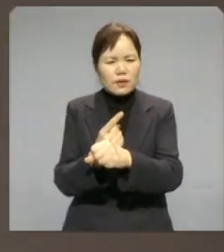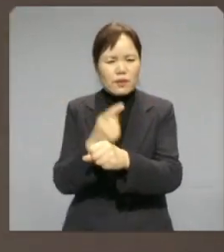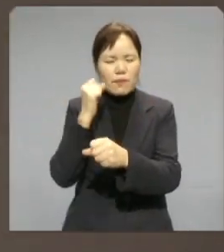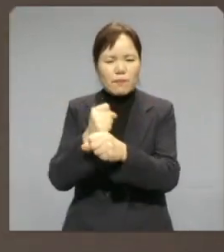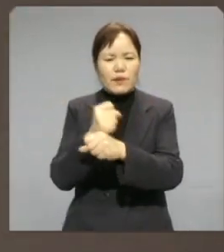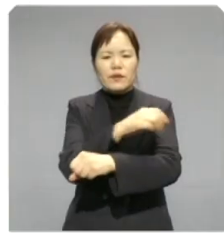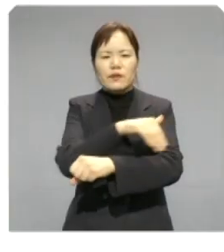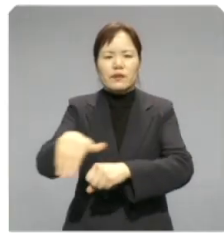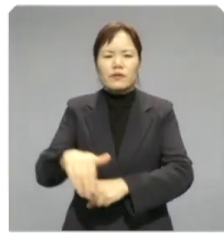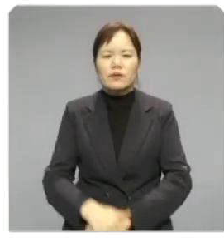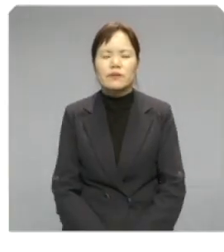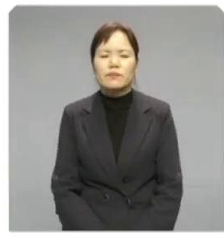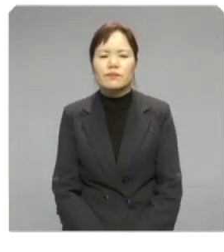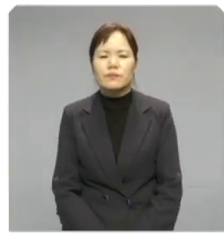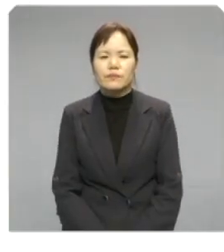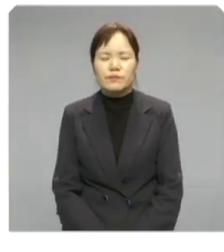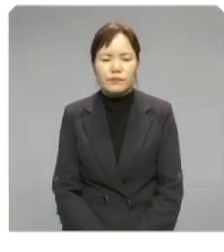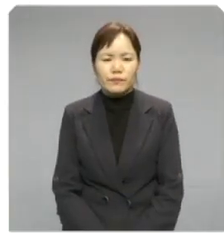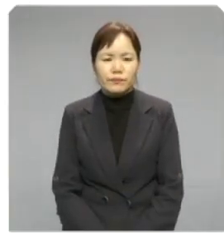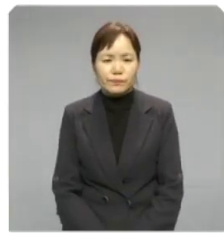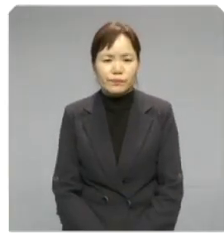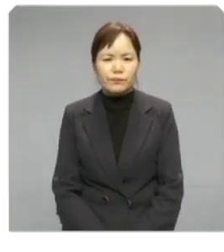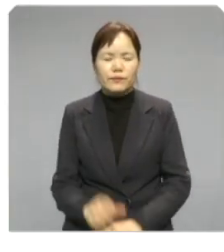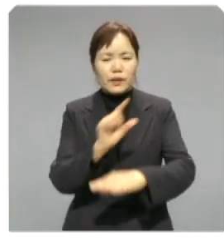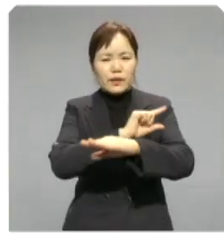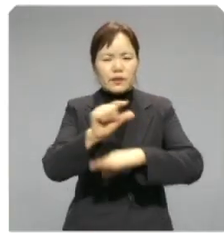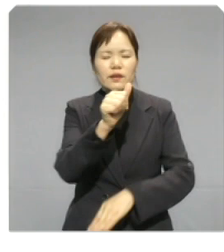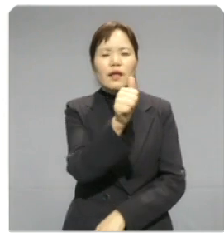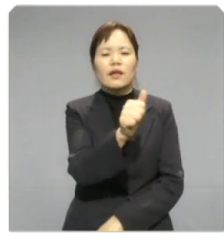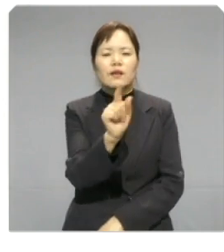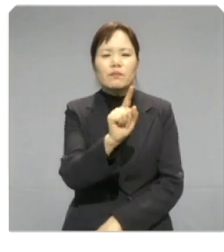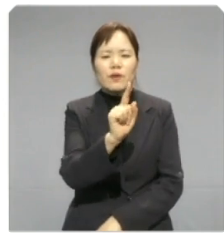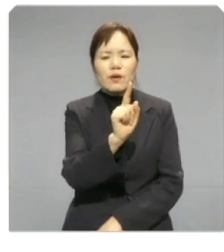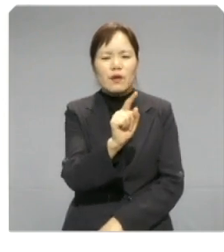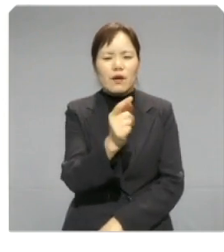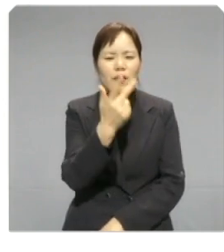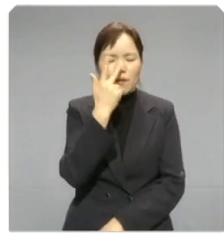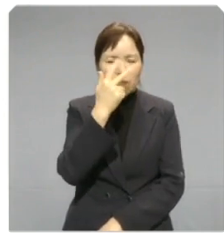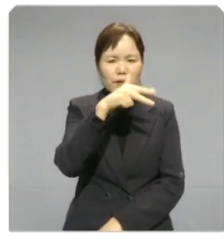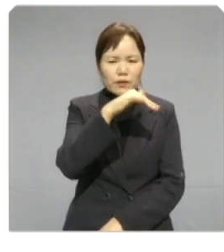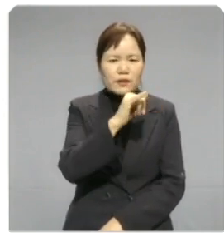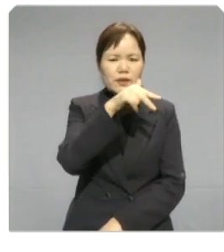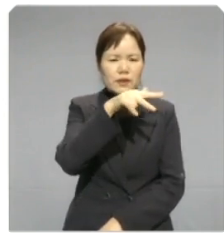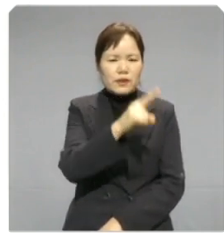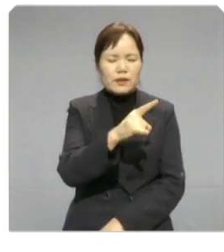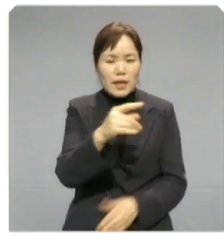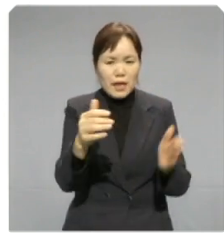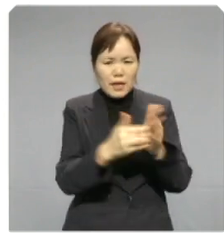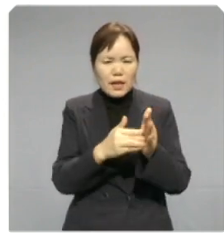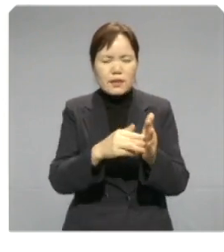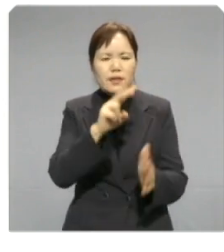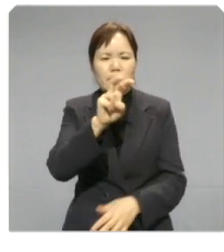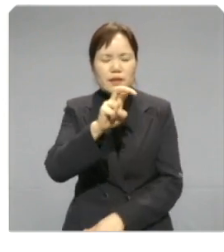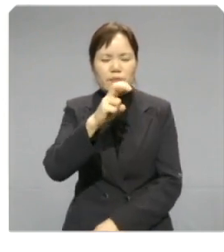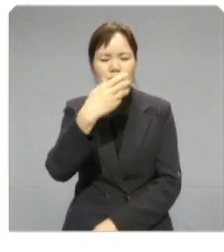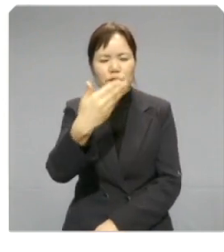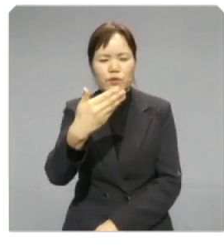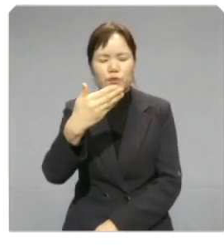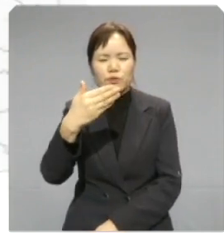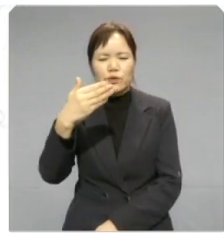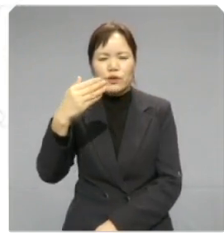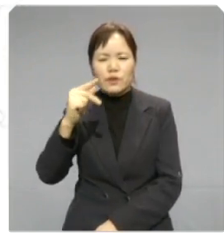계획입니다. 국토교통부에 따르면 GTX-A 노선은 평택 지재역까지 20.9km